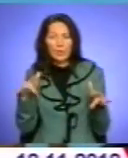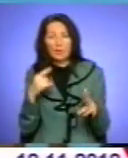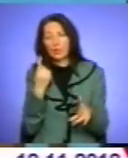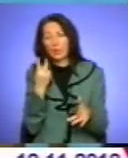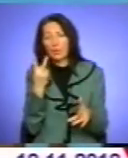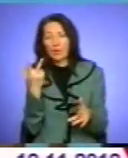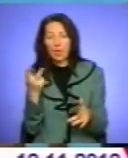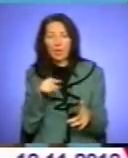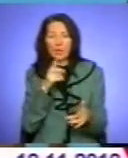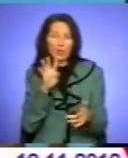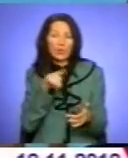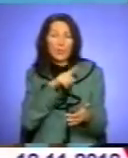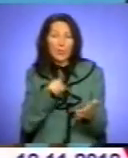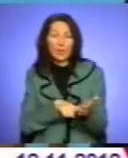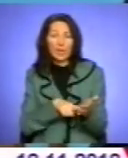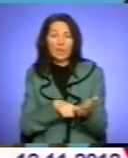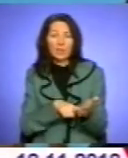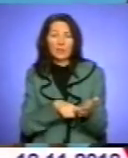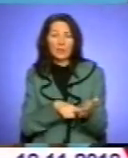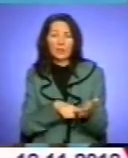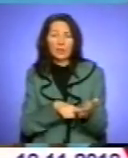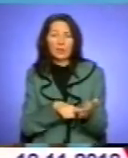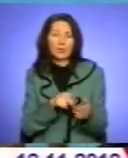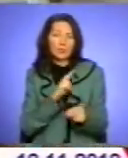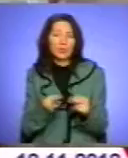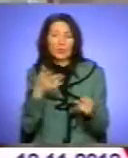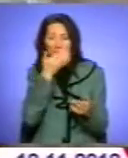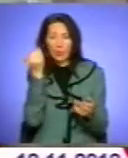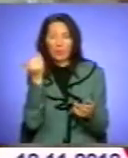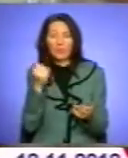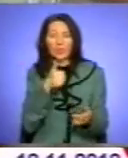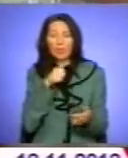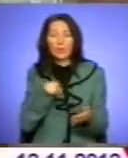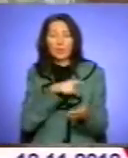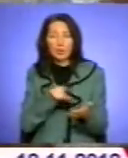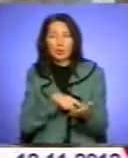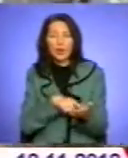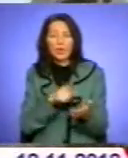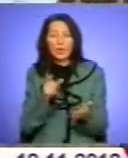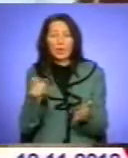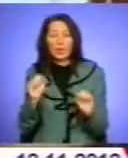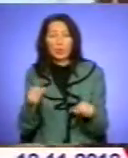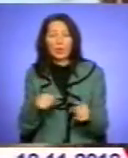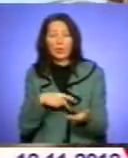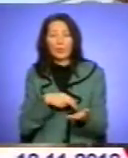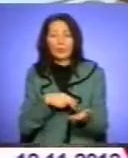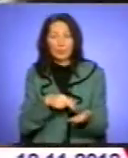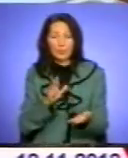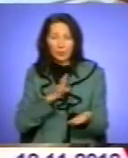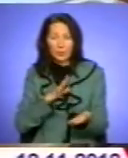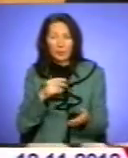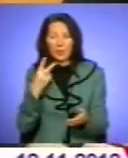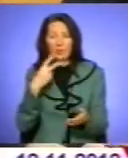чотири питання посіяв, забув. Пробне тестування абітурієнти зможуть пройти 23 і 30